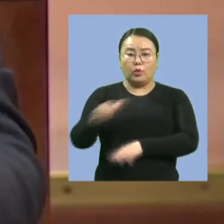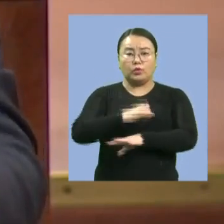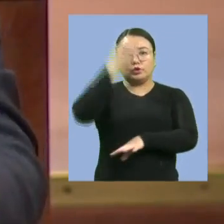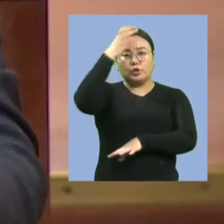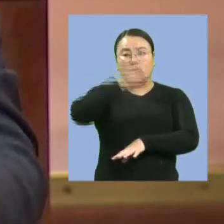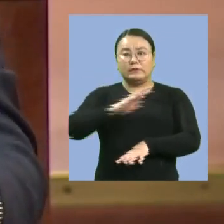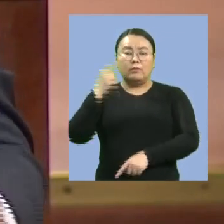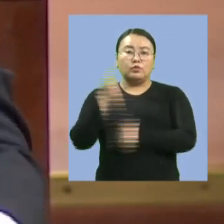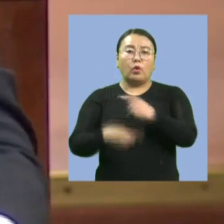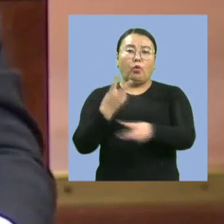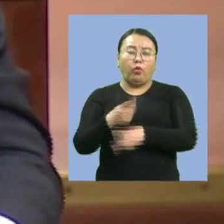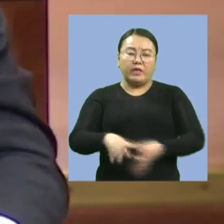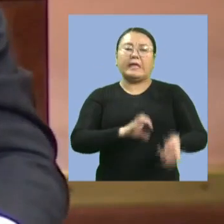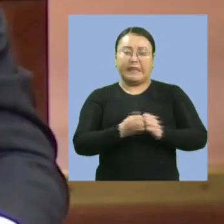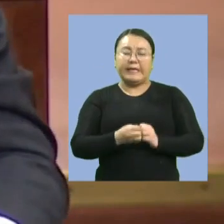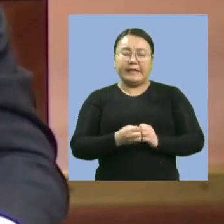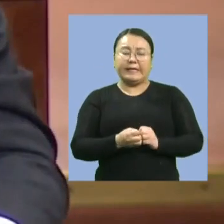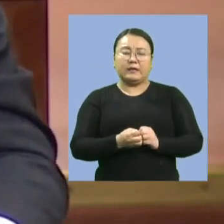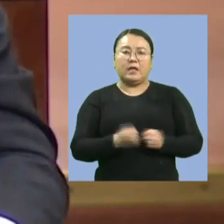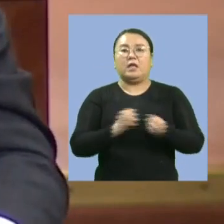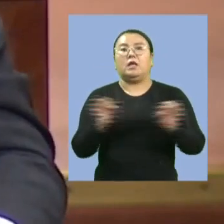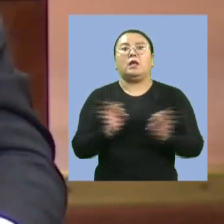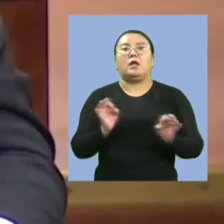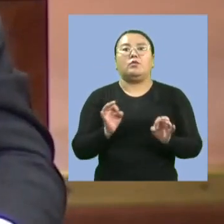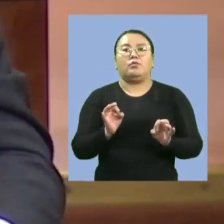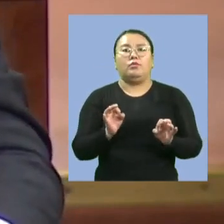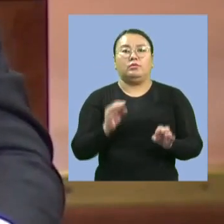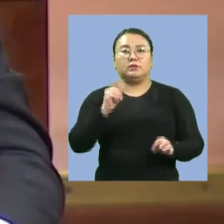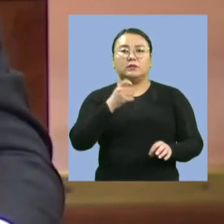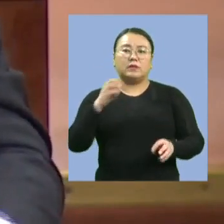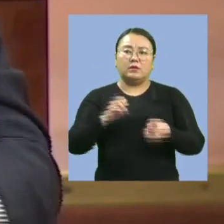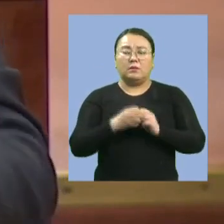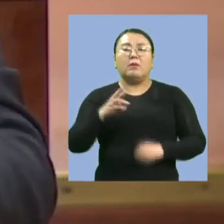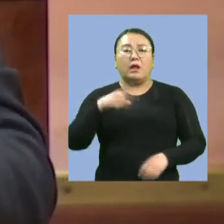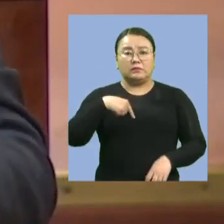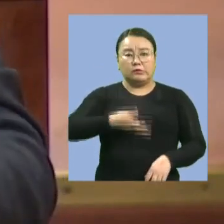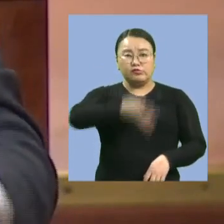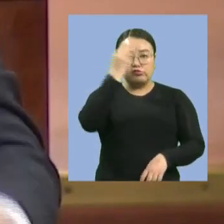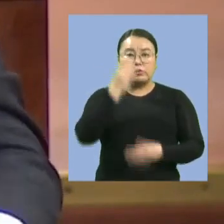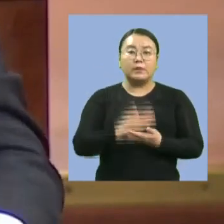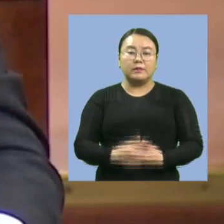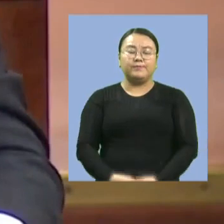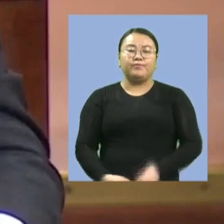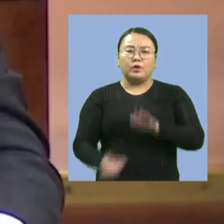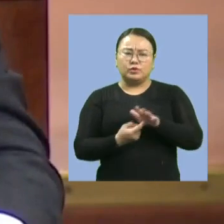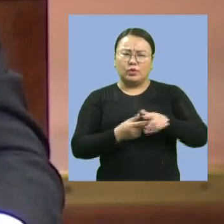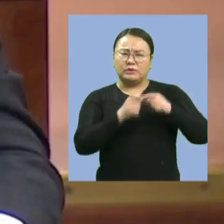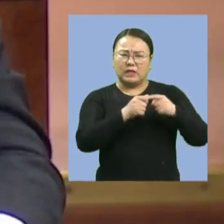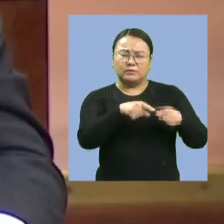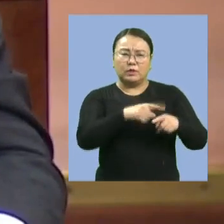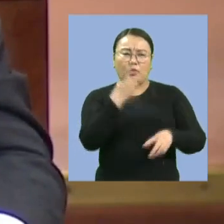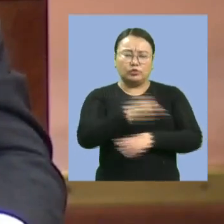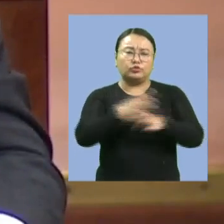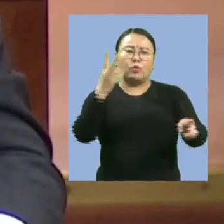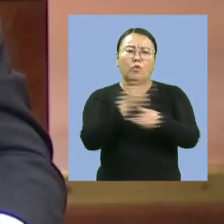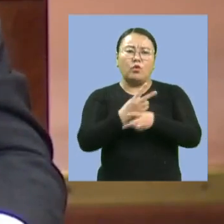хууль болоод улс төрийн намын хуулийн дээр энийг хийнэ гэж яагаад хийхгүй ингээд чагсаалтаа болчих вий гэсэн болгоомжтой байгаад байна. Тэгэхээр суурь